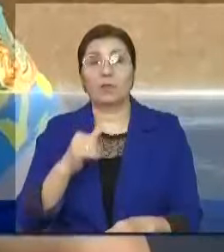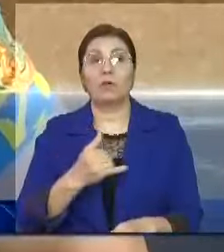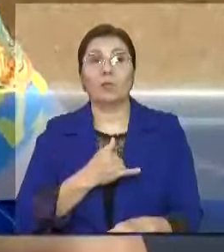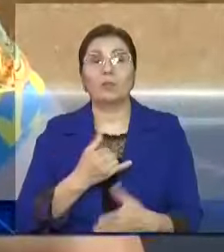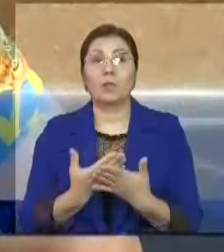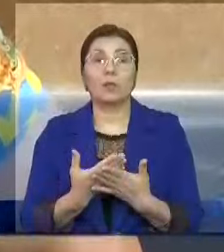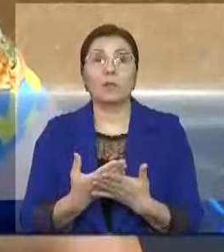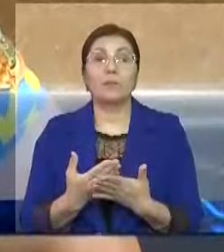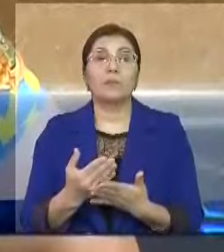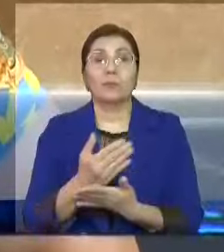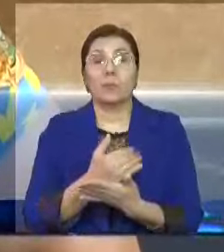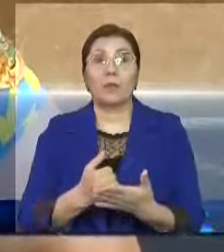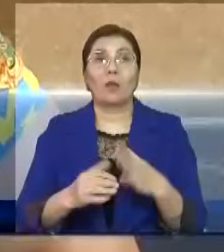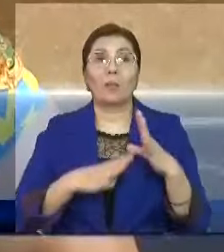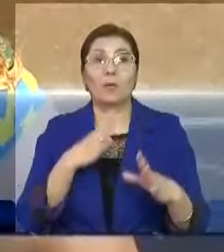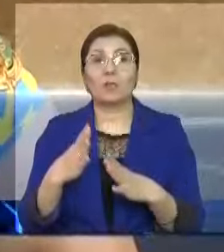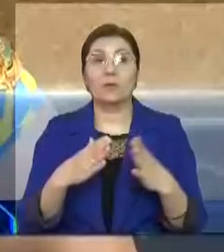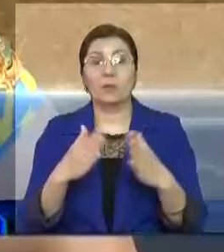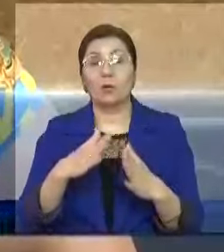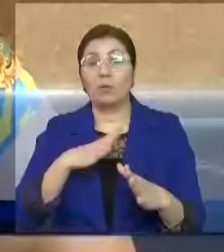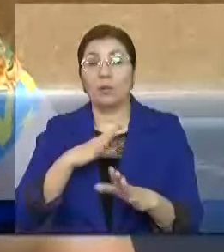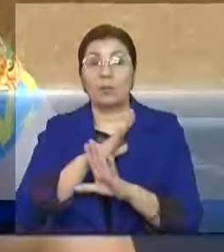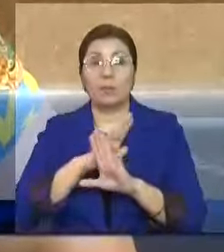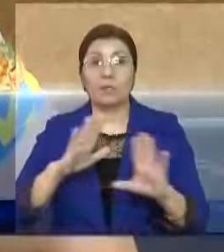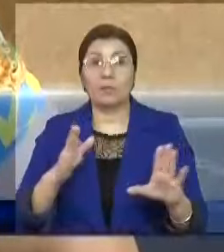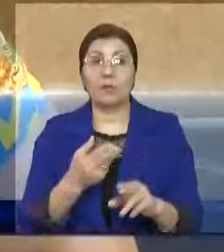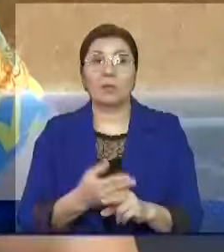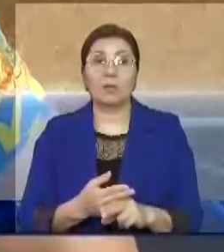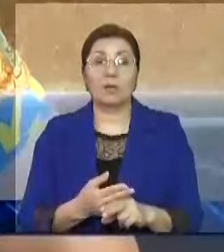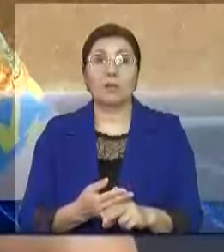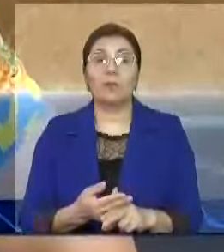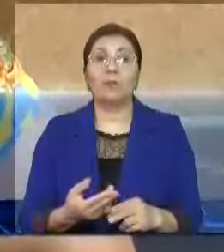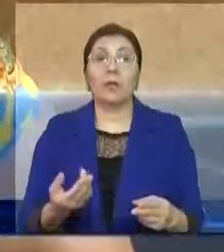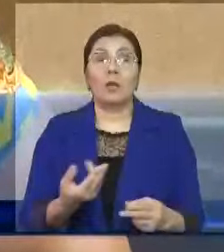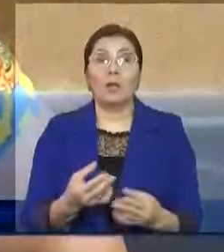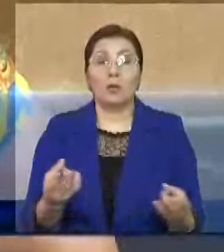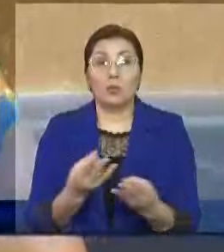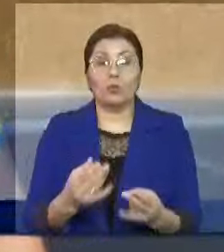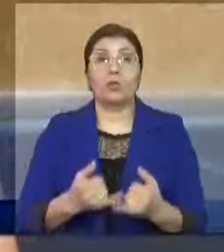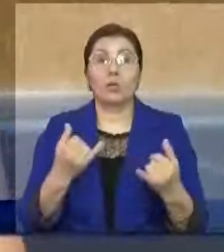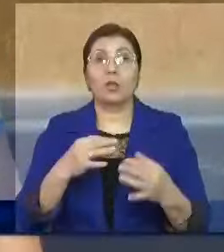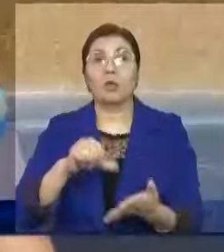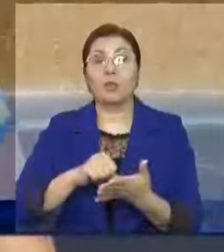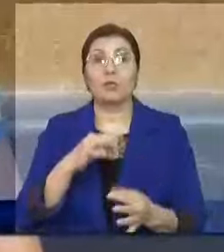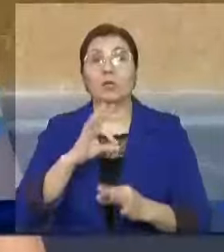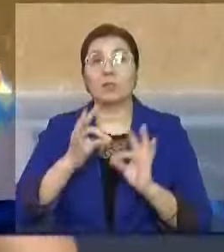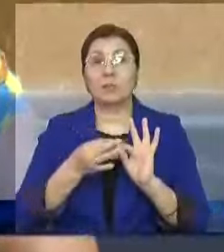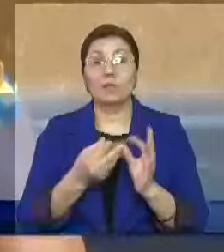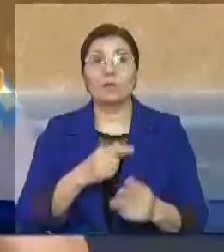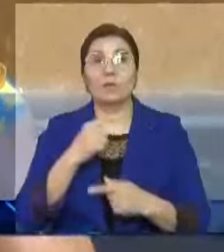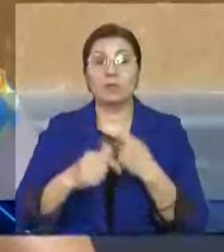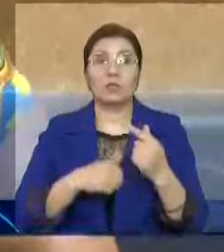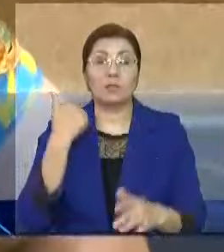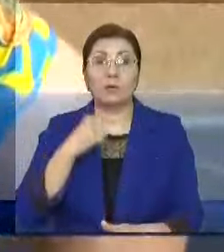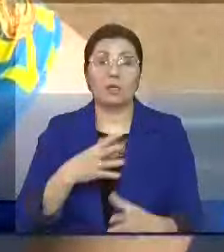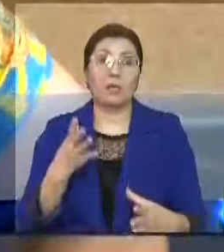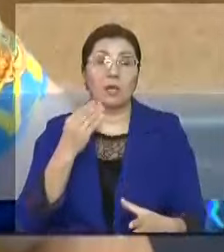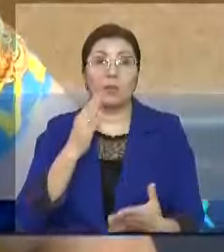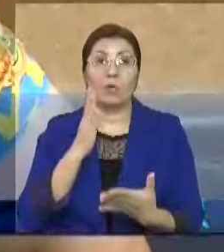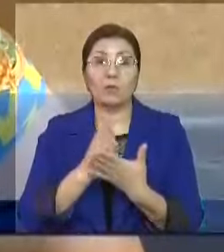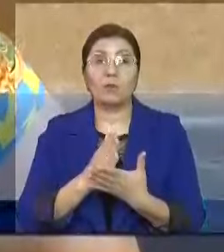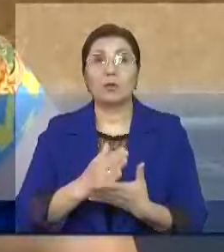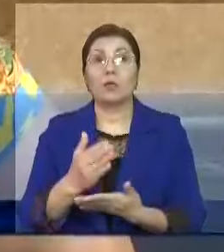сборах. Дома практически не бываем. Но это стоит того, чтобы принять участие в Олимпиаде. При поднятом настроении. Через неделю в Алматы пройдут